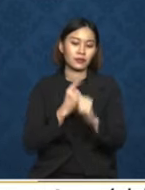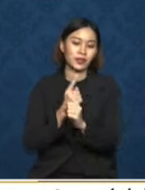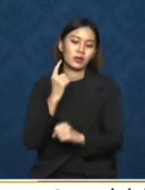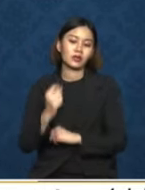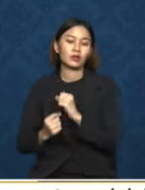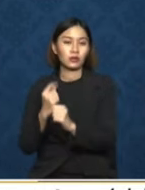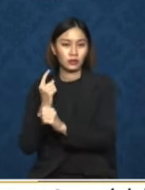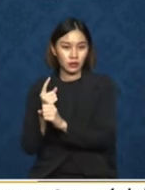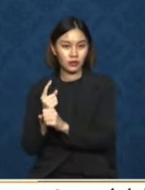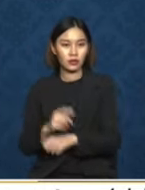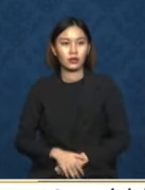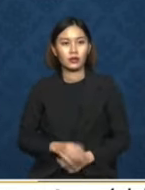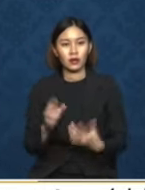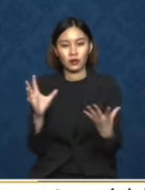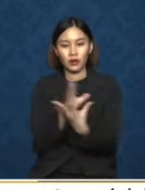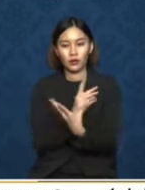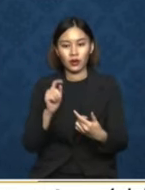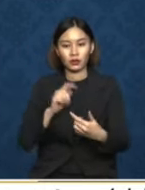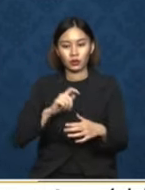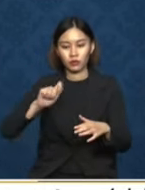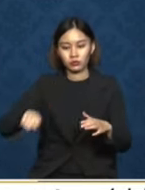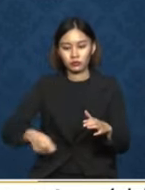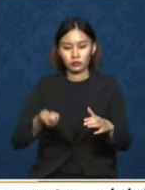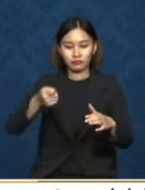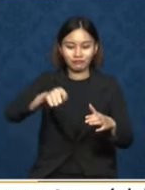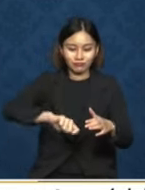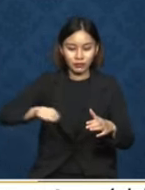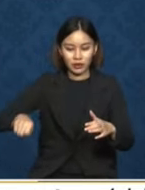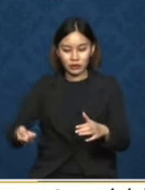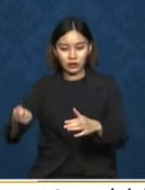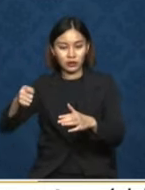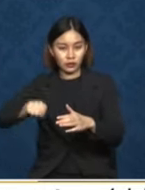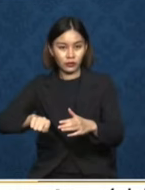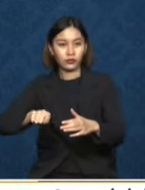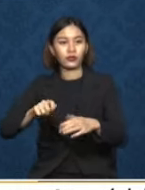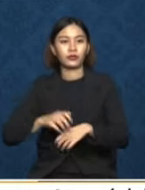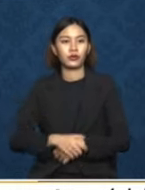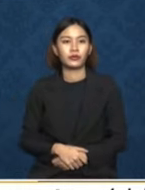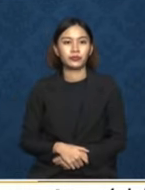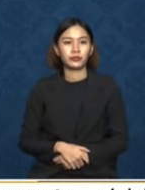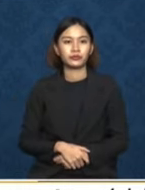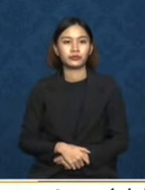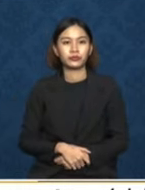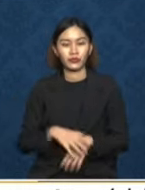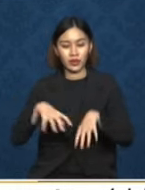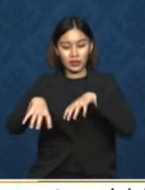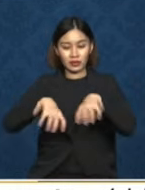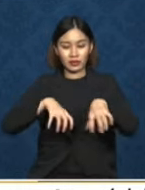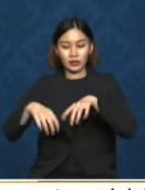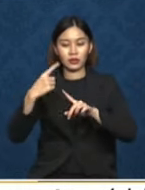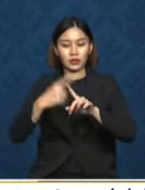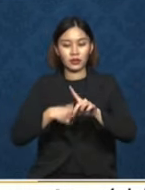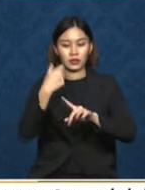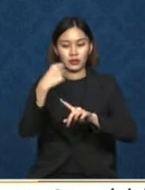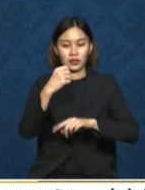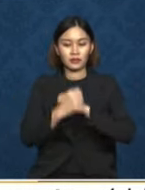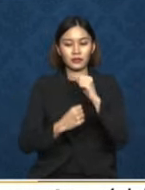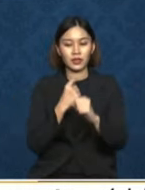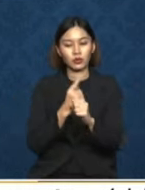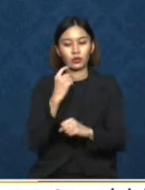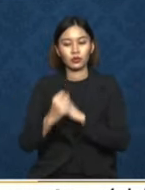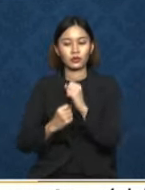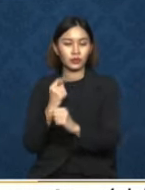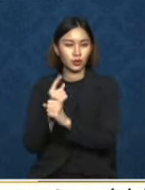ปีประเภนี้ตับาตเทโโล Muhammad วัดพัพุธบาทเขาศายจัดขึ้นเดอนตุลาคมของทุกปี